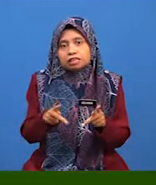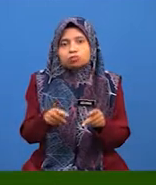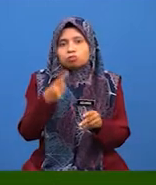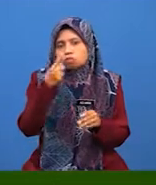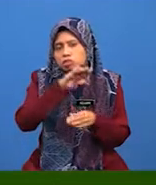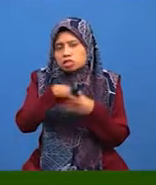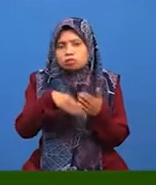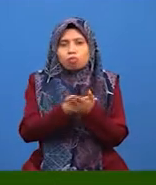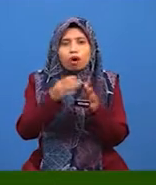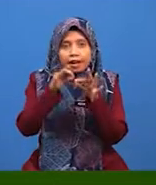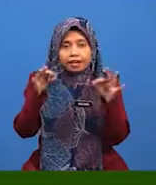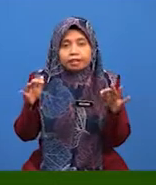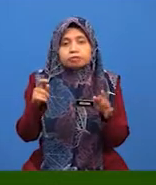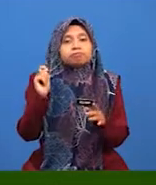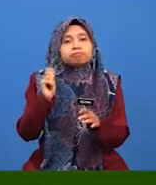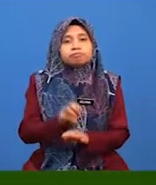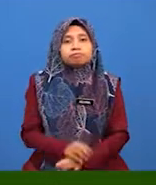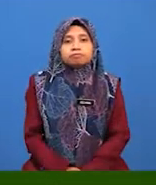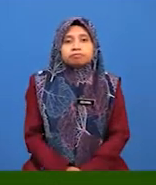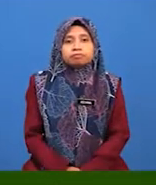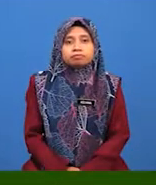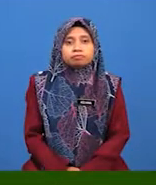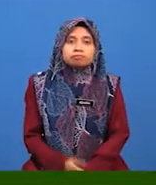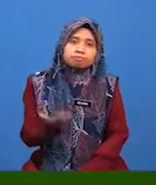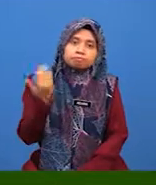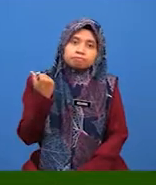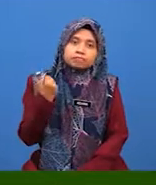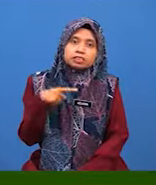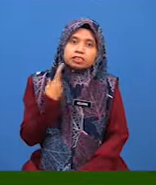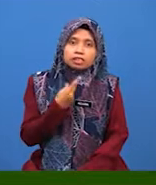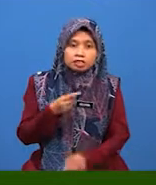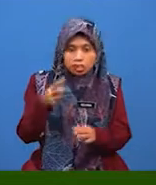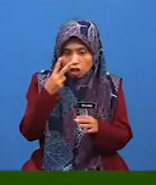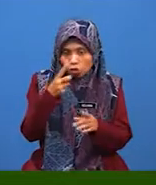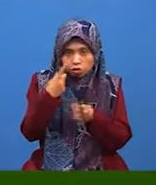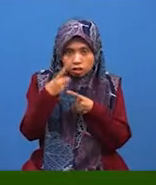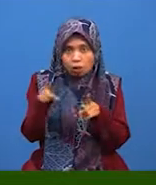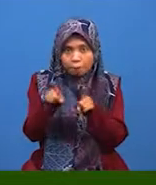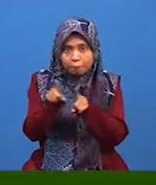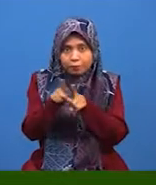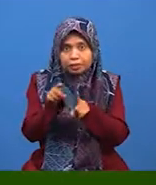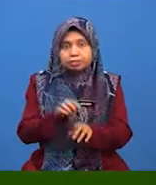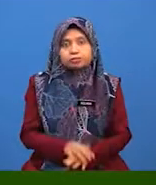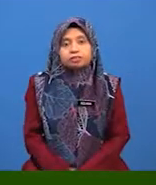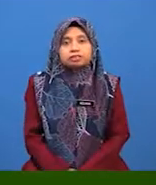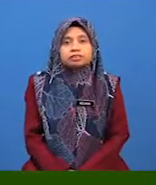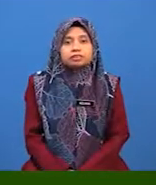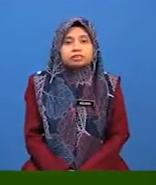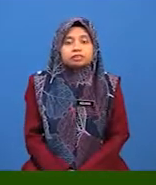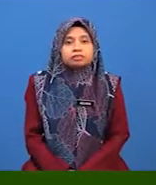keempat-empat ayat tadi? Mari kita semak jawapan bersama-sama.